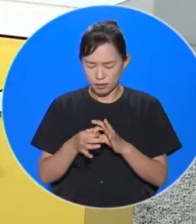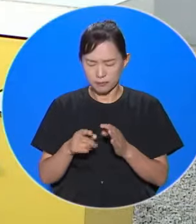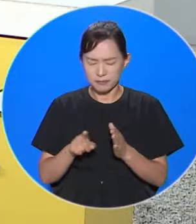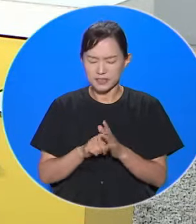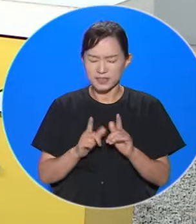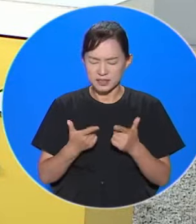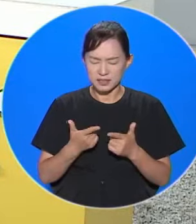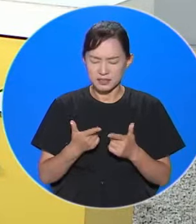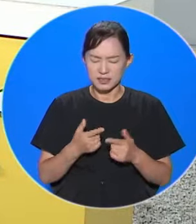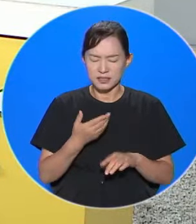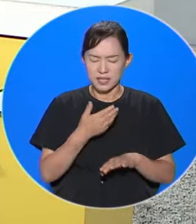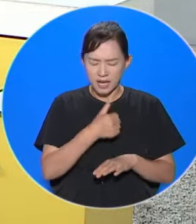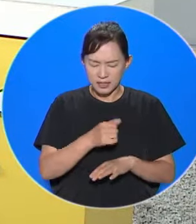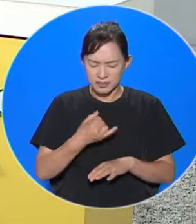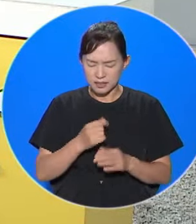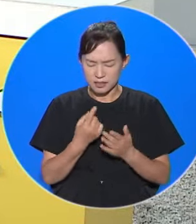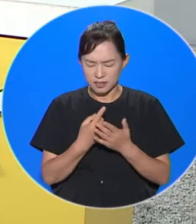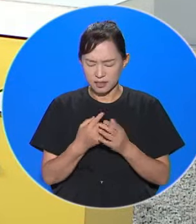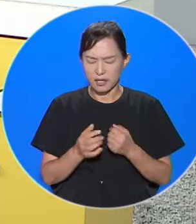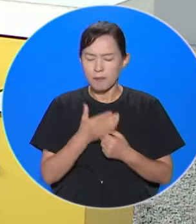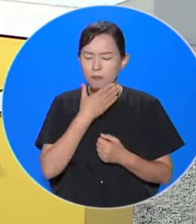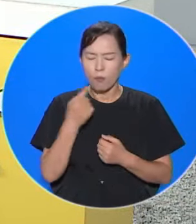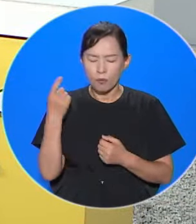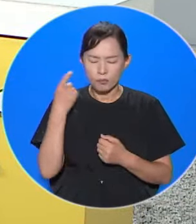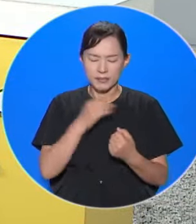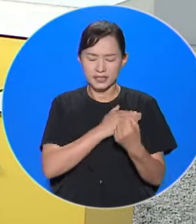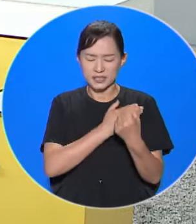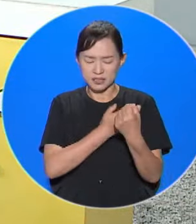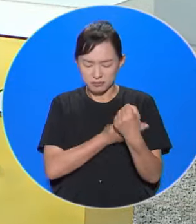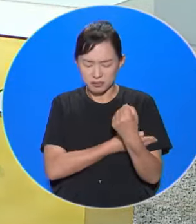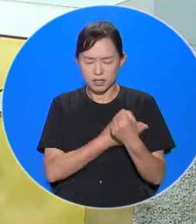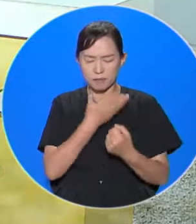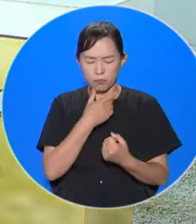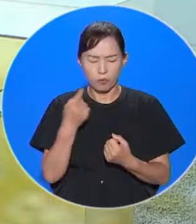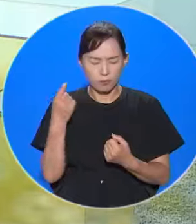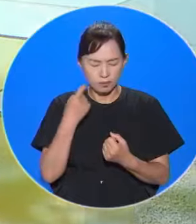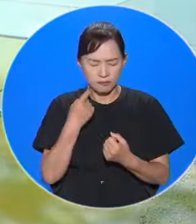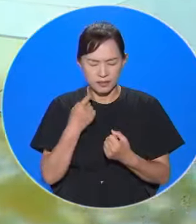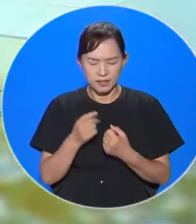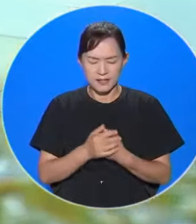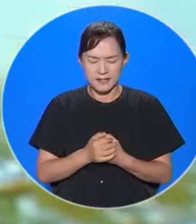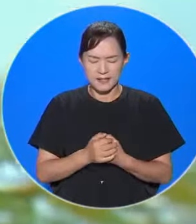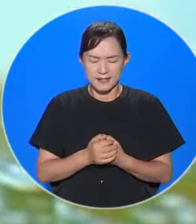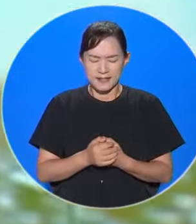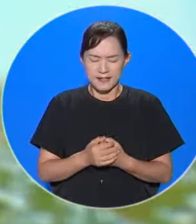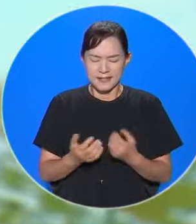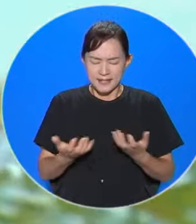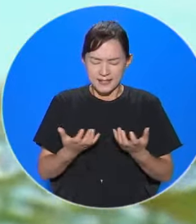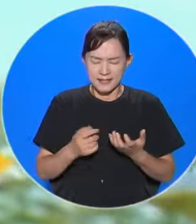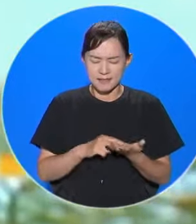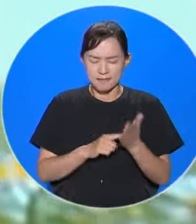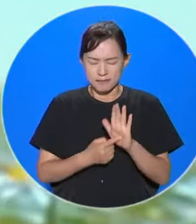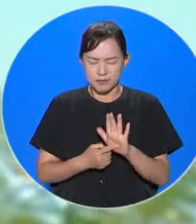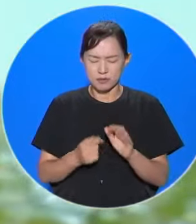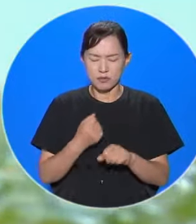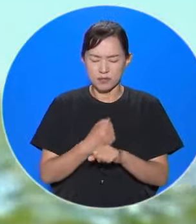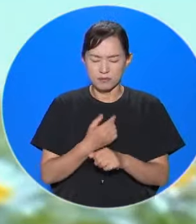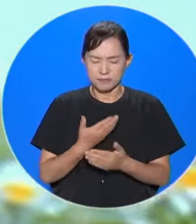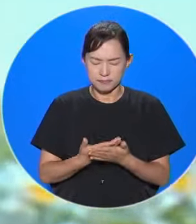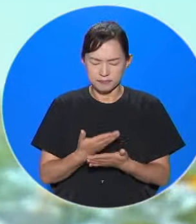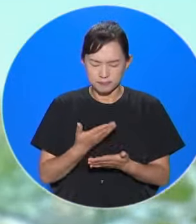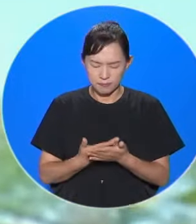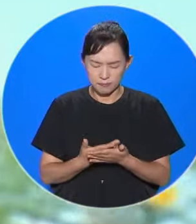우리 자녀들에게 하나님 복음의 능력이, 하나님 복음의 역사가 나타날 수 있도록 아버지 하나님